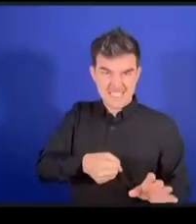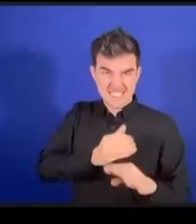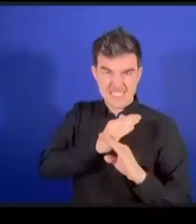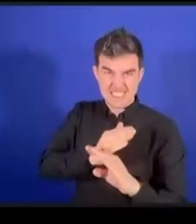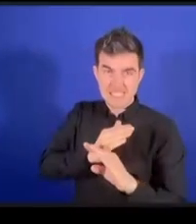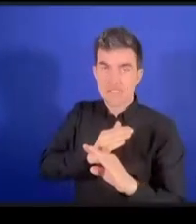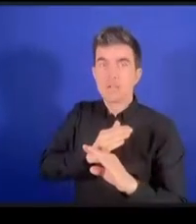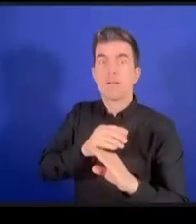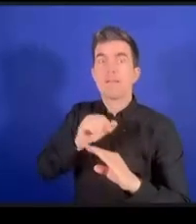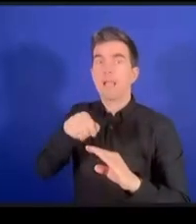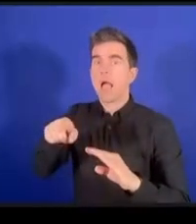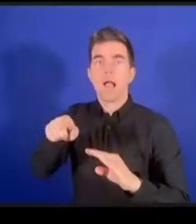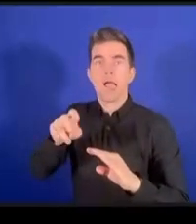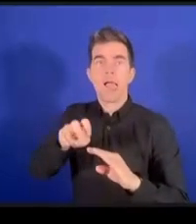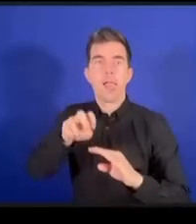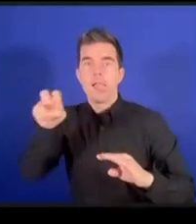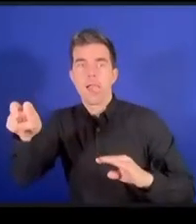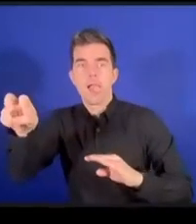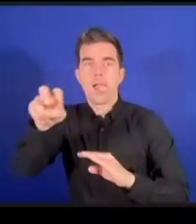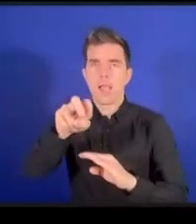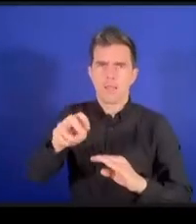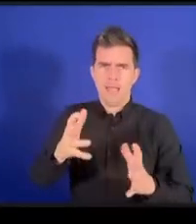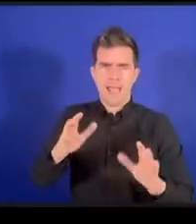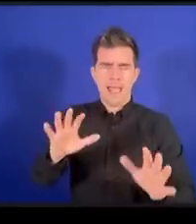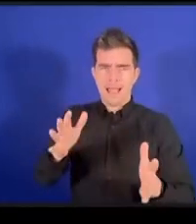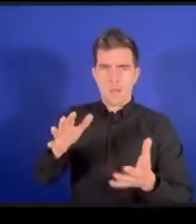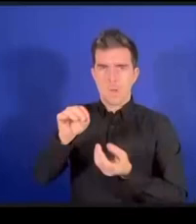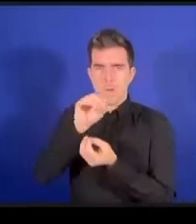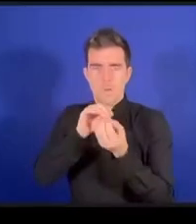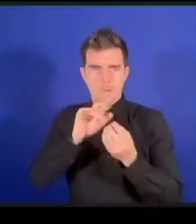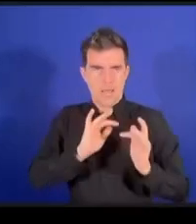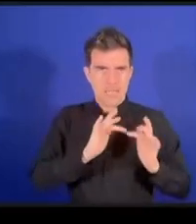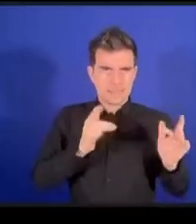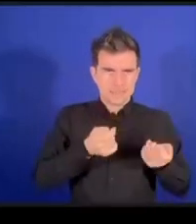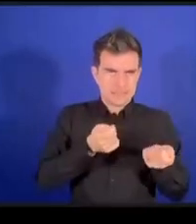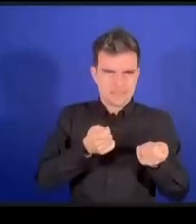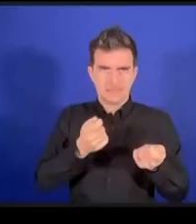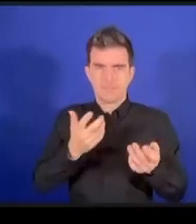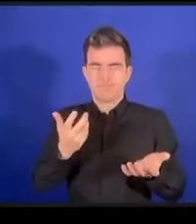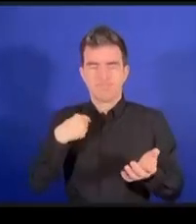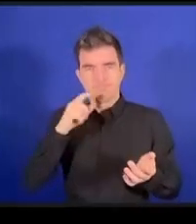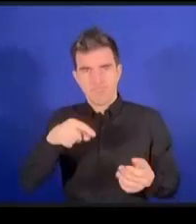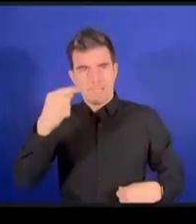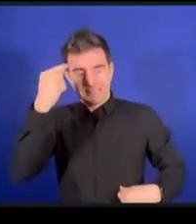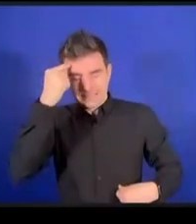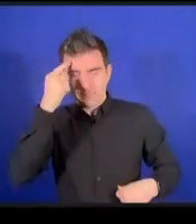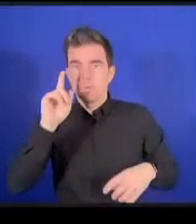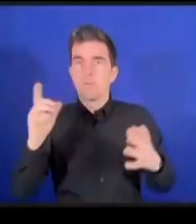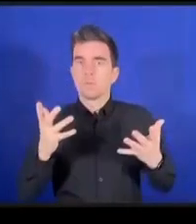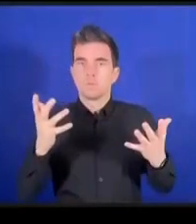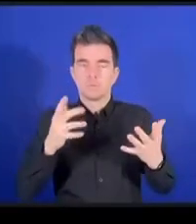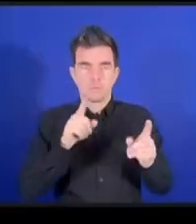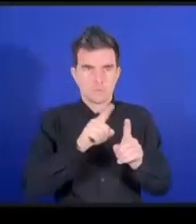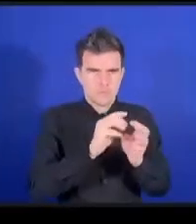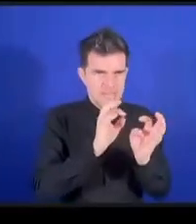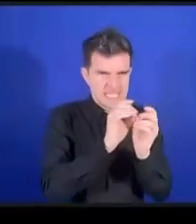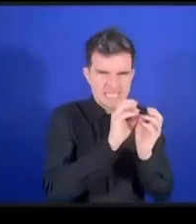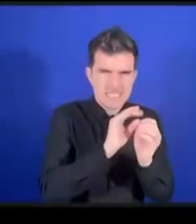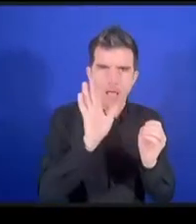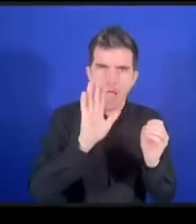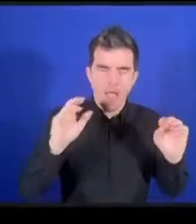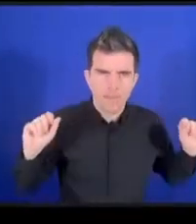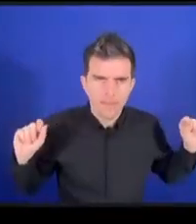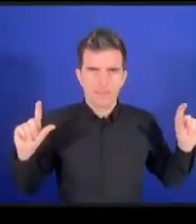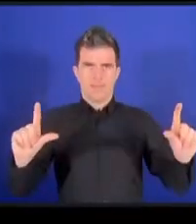разным традициям так скажем правилам юридическим структурам и так далее так что необходимо не забывать